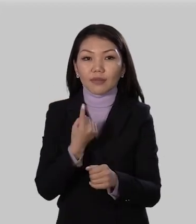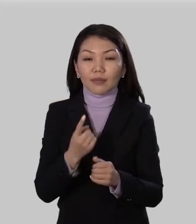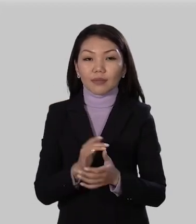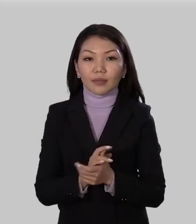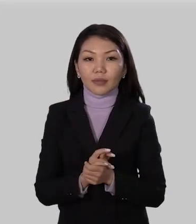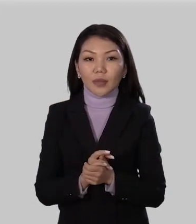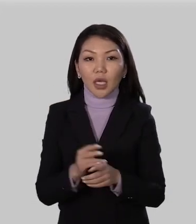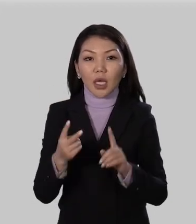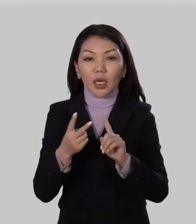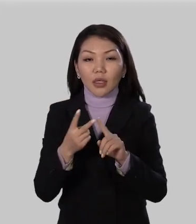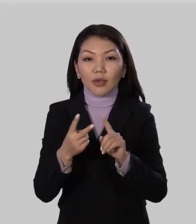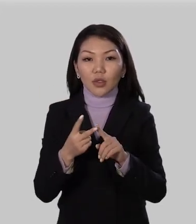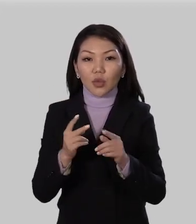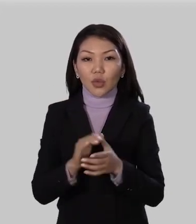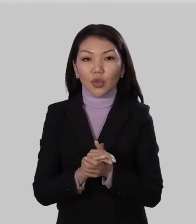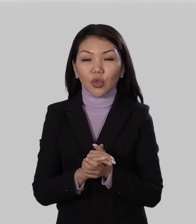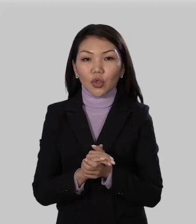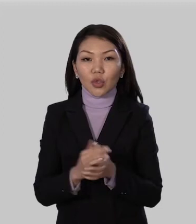раскрылся причудливый цветок.